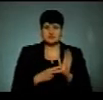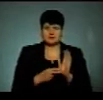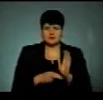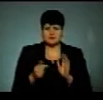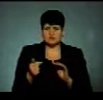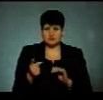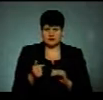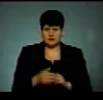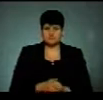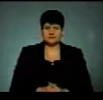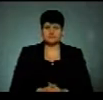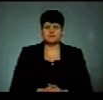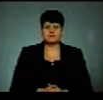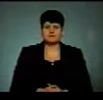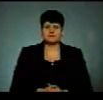170 гривень.